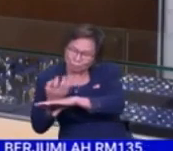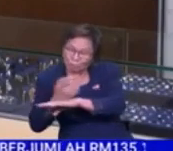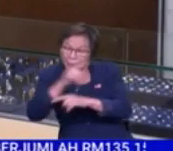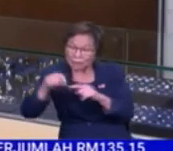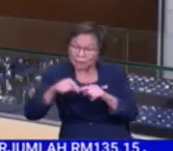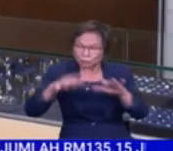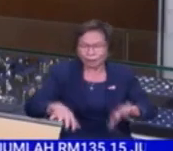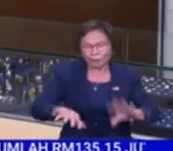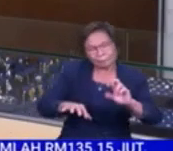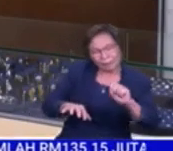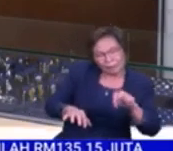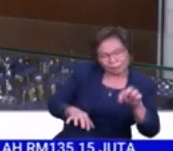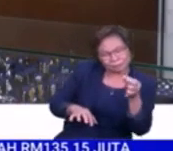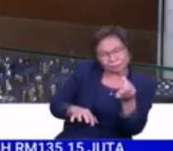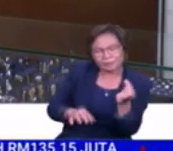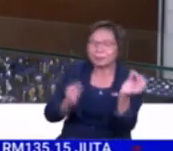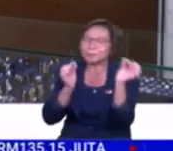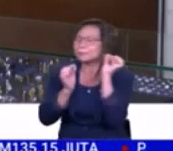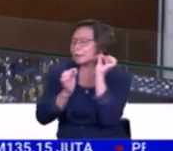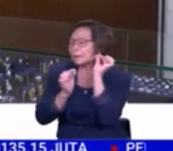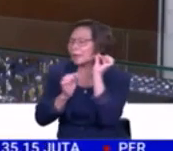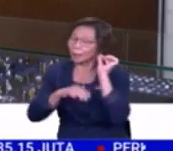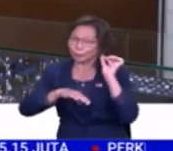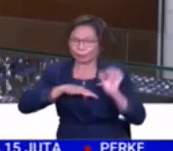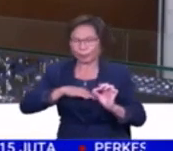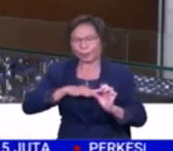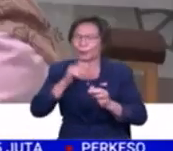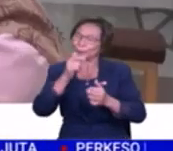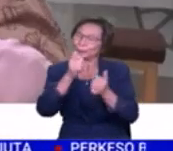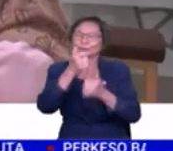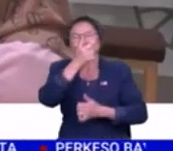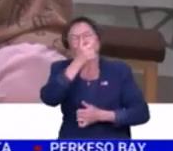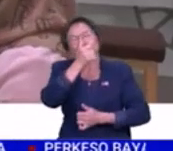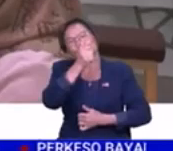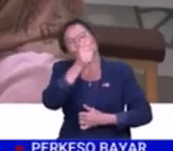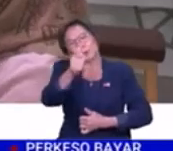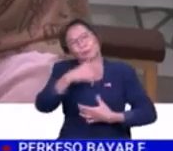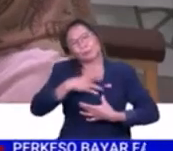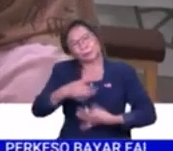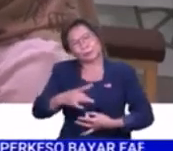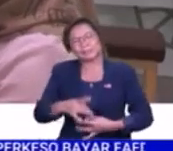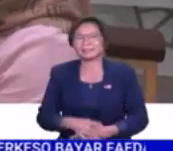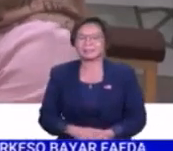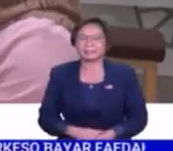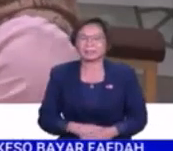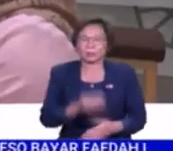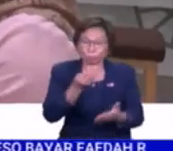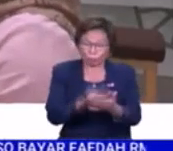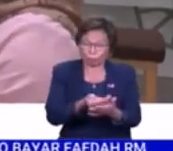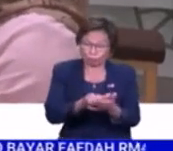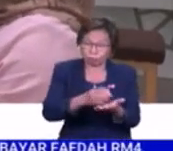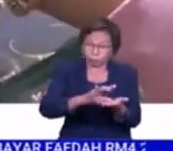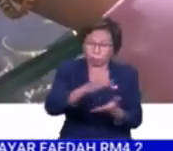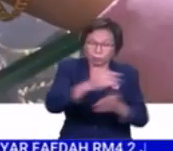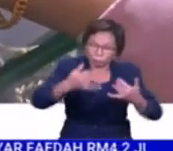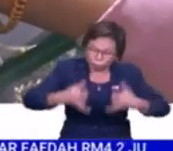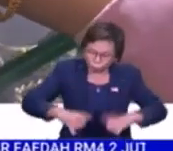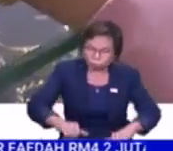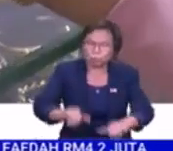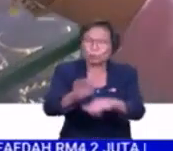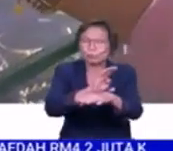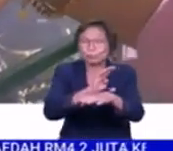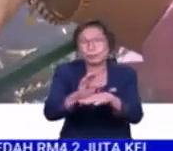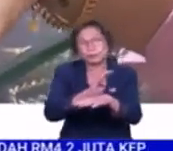bila kita dah pegang, kita dah pakai, kita jadi puas hati yang lagi suka. Dalam memastikan aliran tunai dan kelangsungan